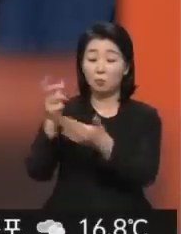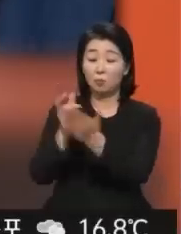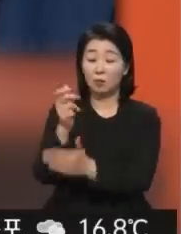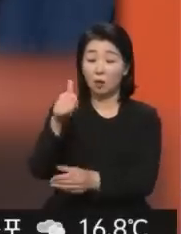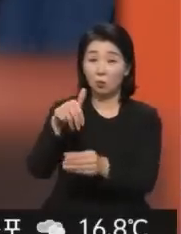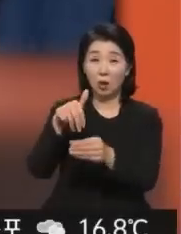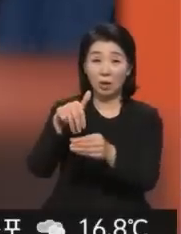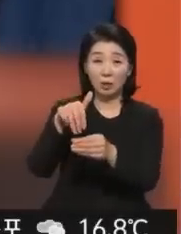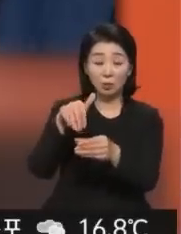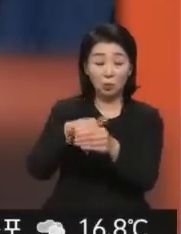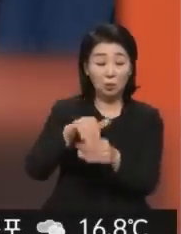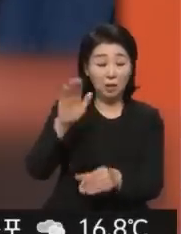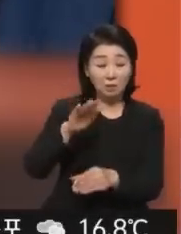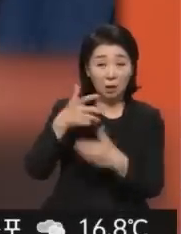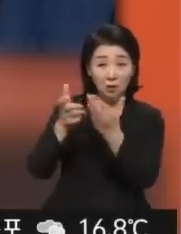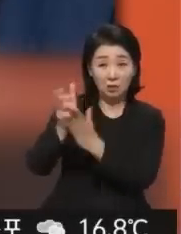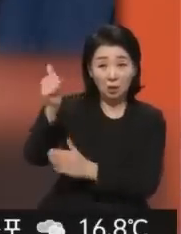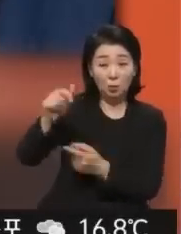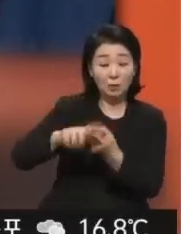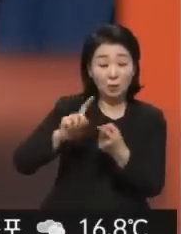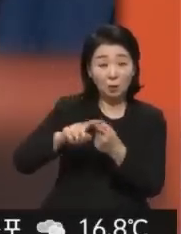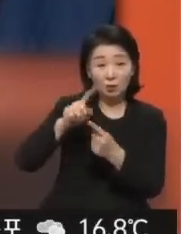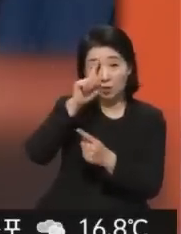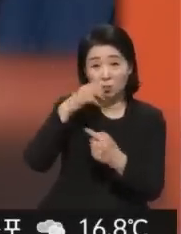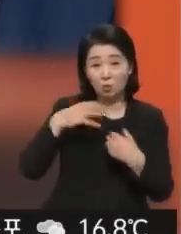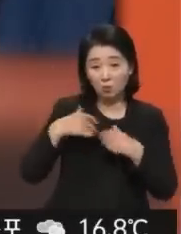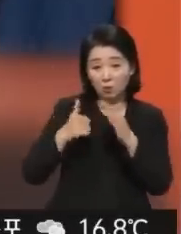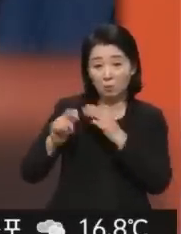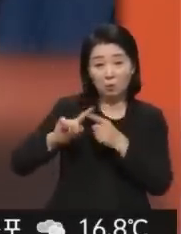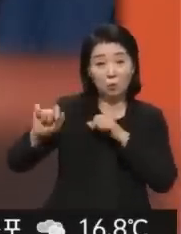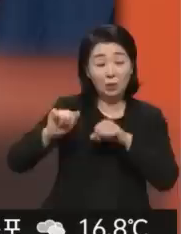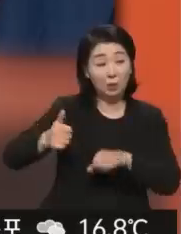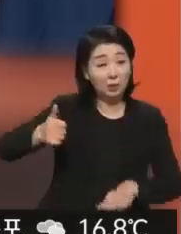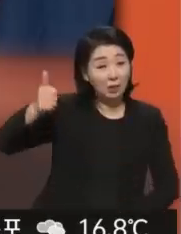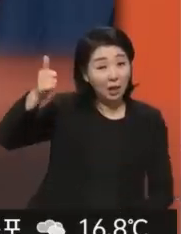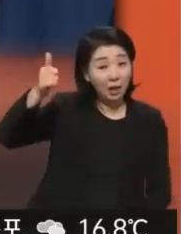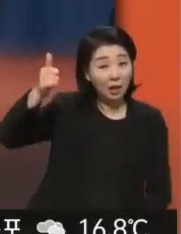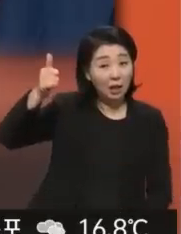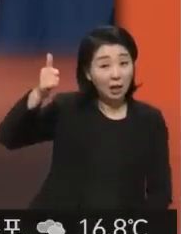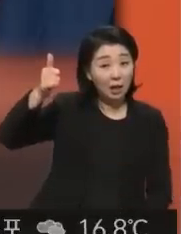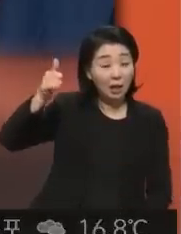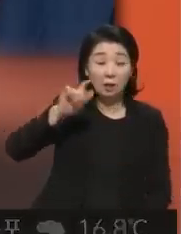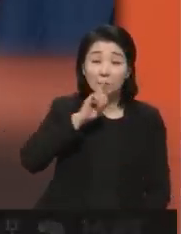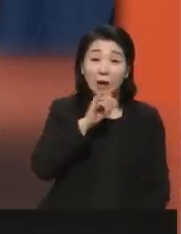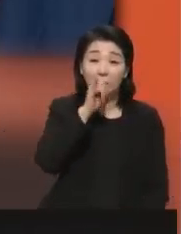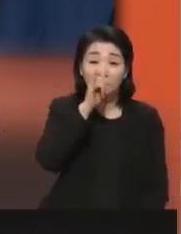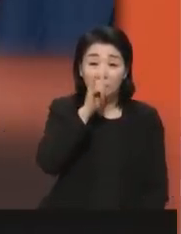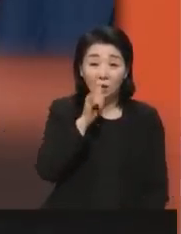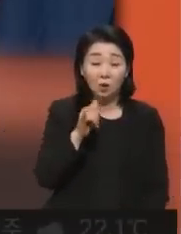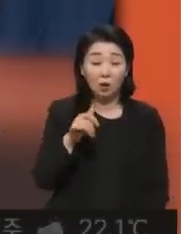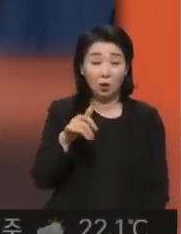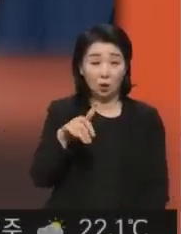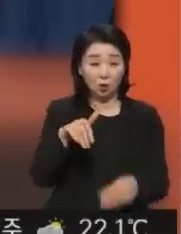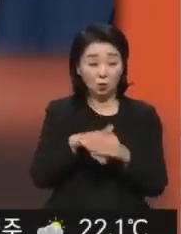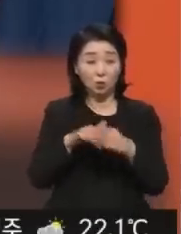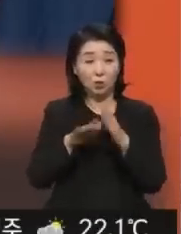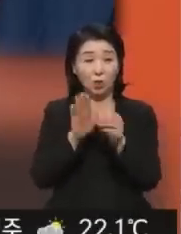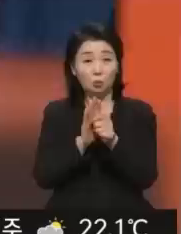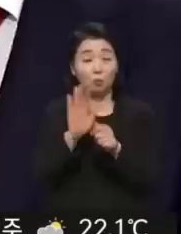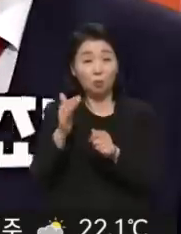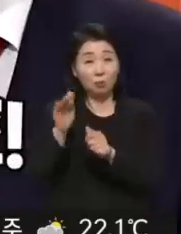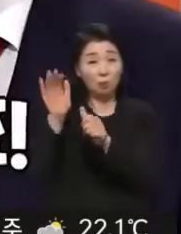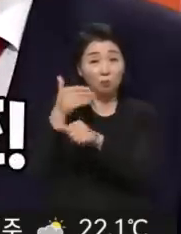것보다 장관직을 유지하면서 이 정부의 어떤 상징처럼 활동하는 게 낫지 않겠느냐 이런 말도 있어서 그런데 총선에 도움되면 나가야